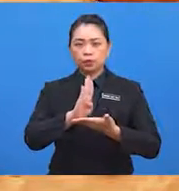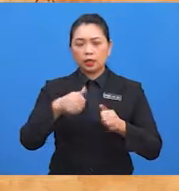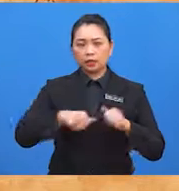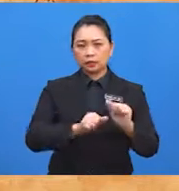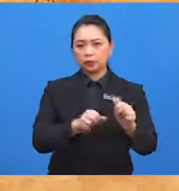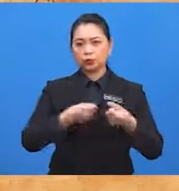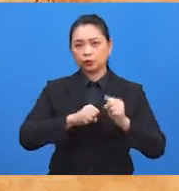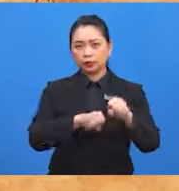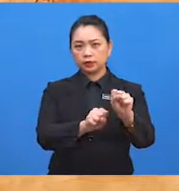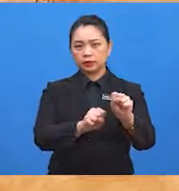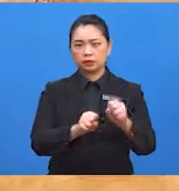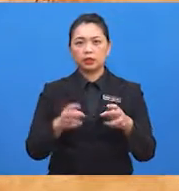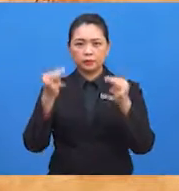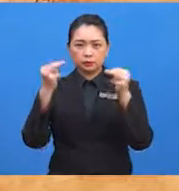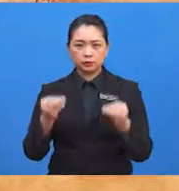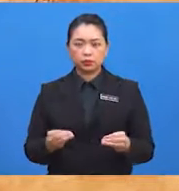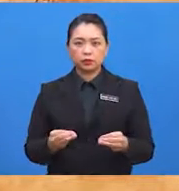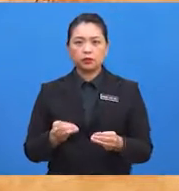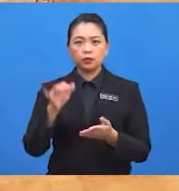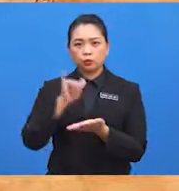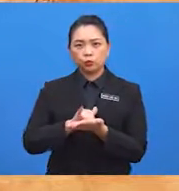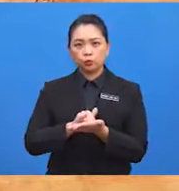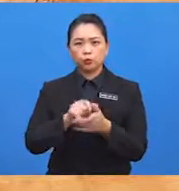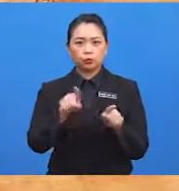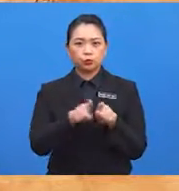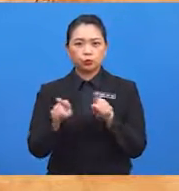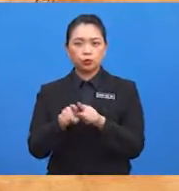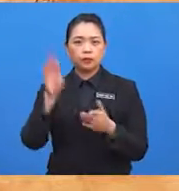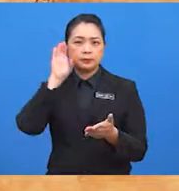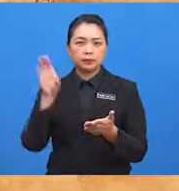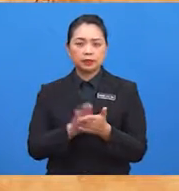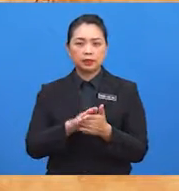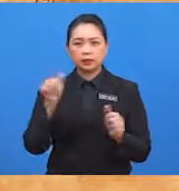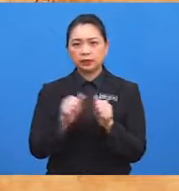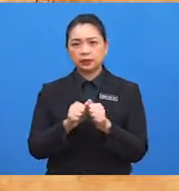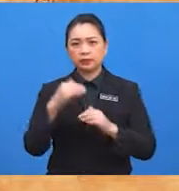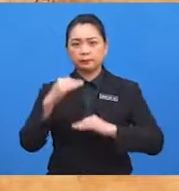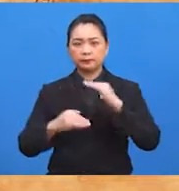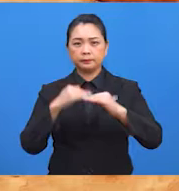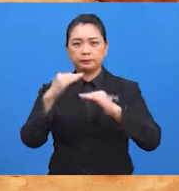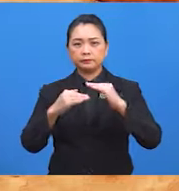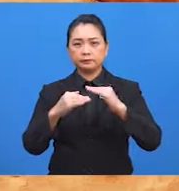sungai. Masyarakat Sumeria ini juga berjaya membina sistem perbandaran.